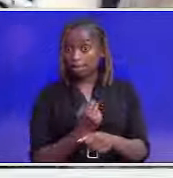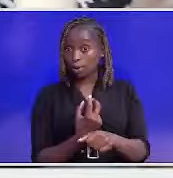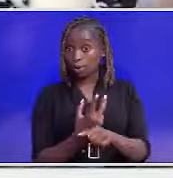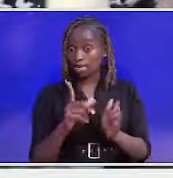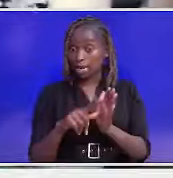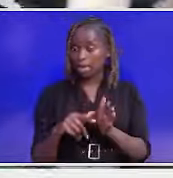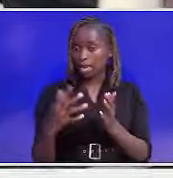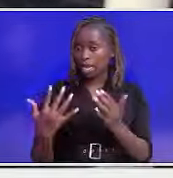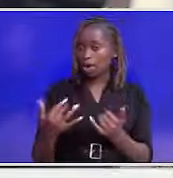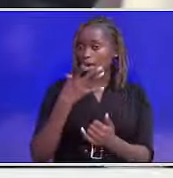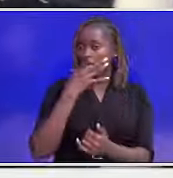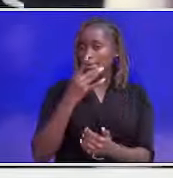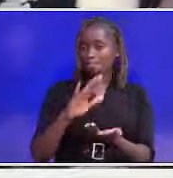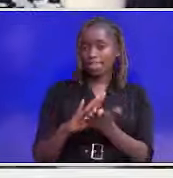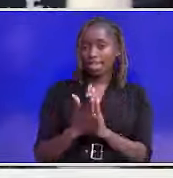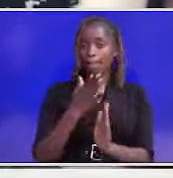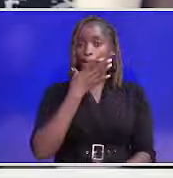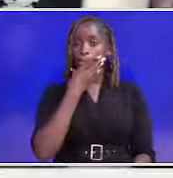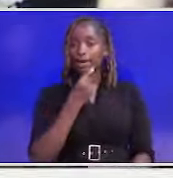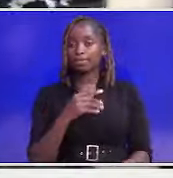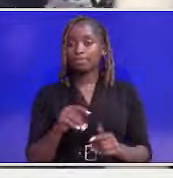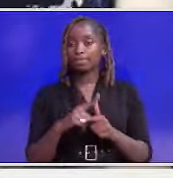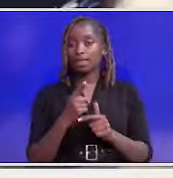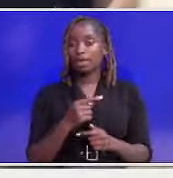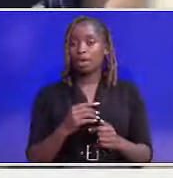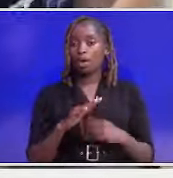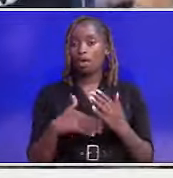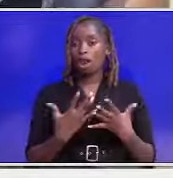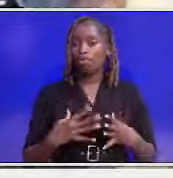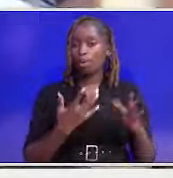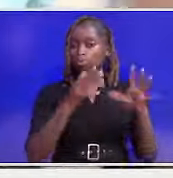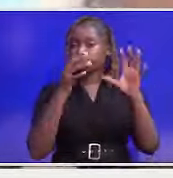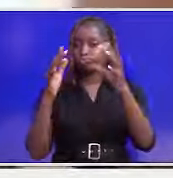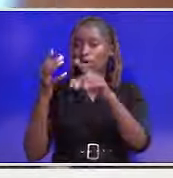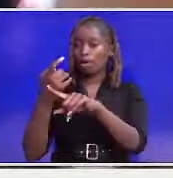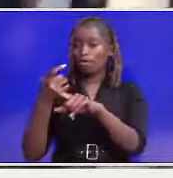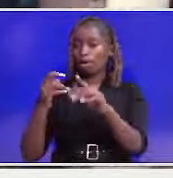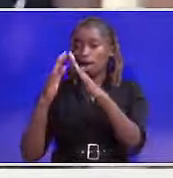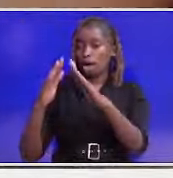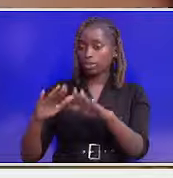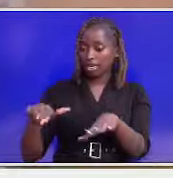Aaron sasa ni mwanaume. Mamaka anaongoza vigelegele kutoka kwa nyumba.